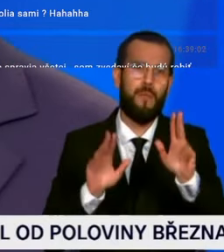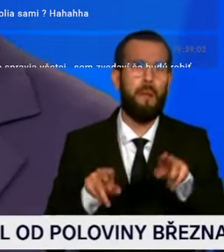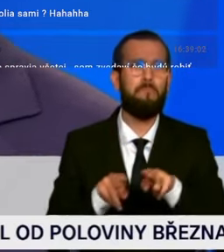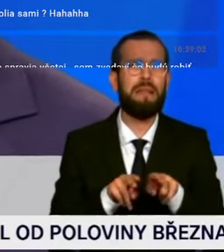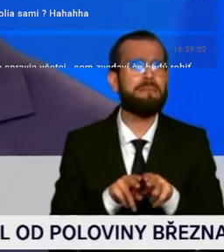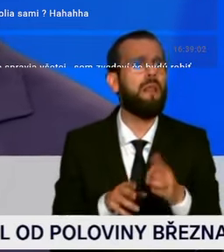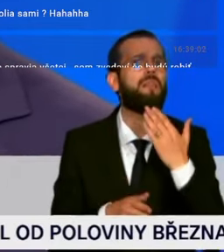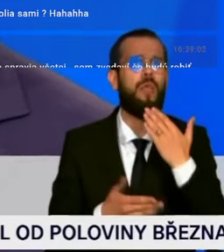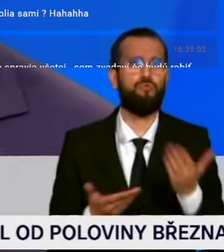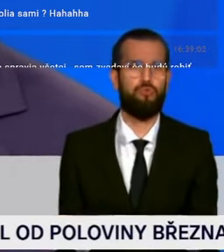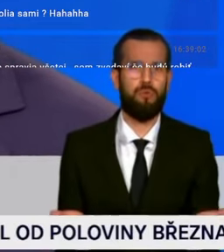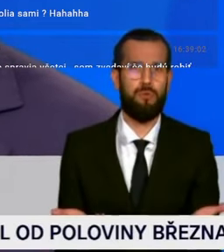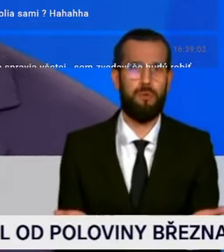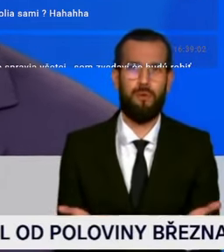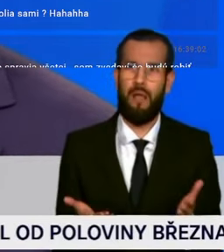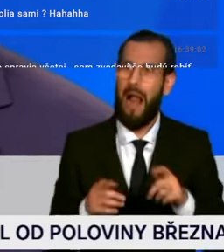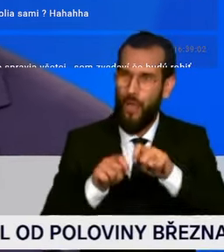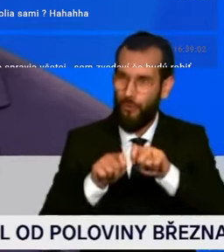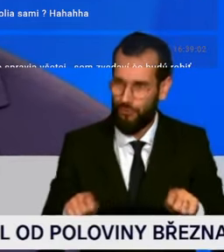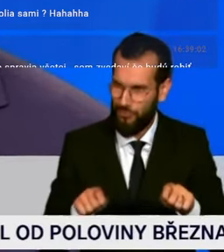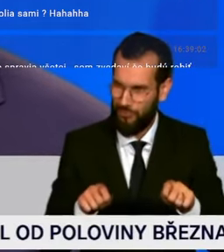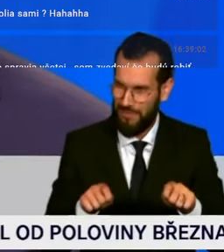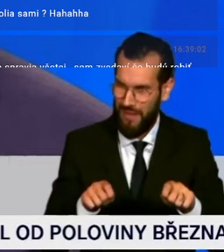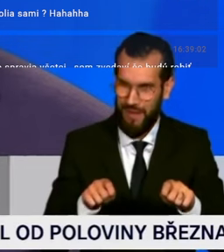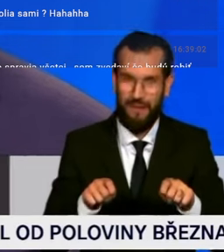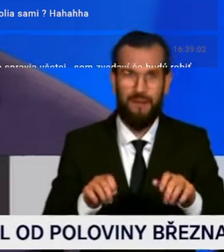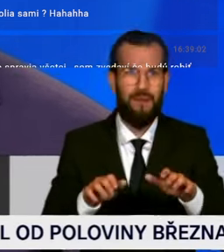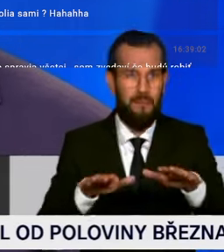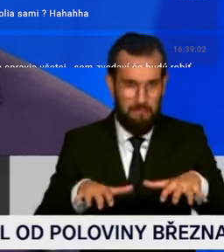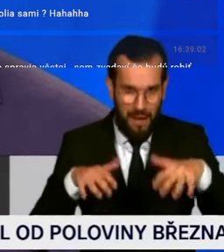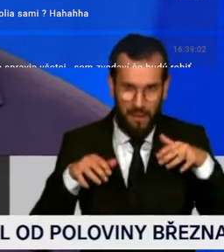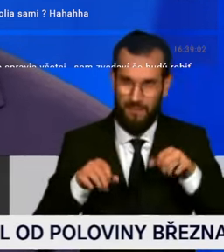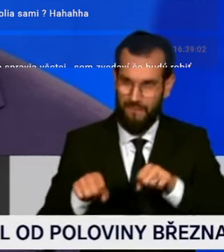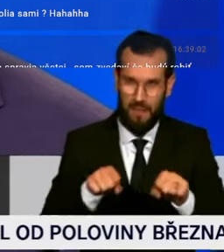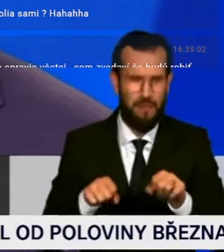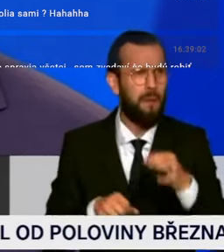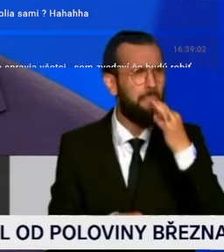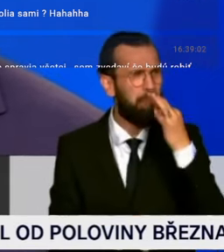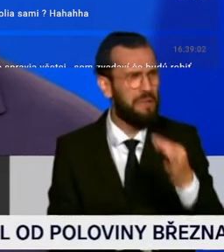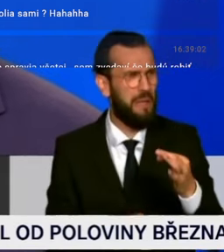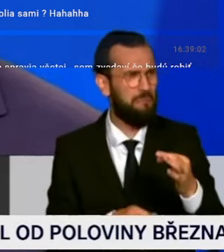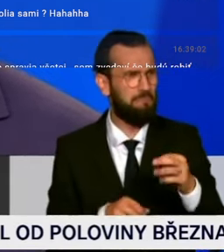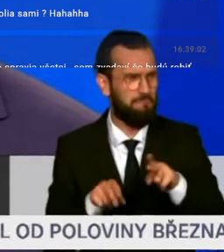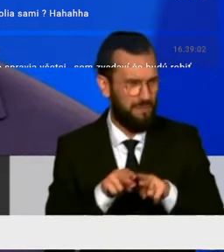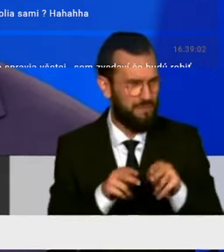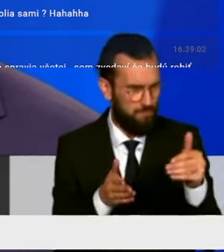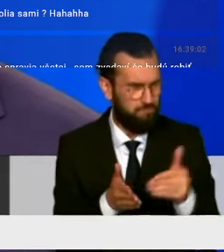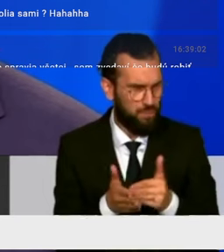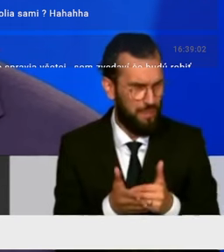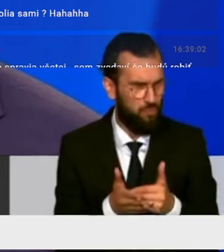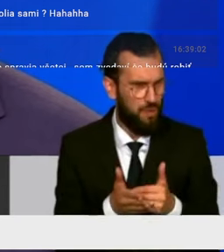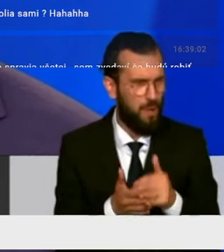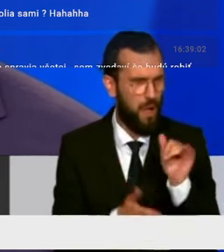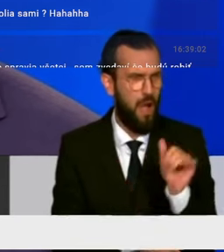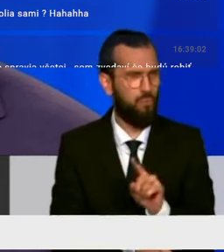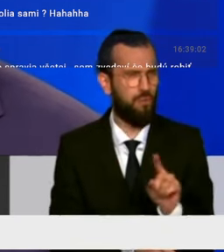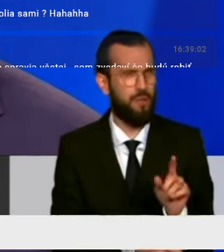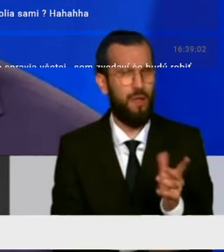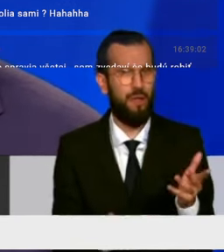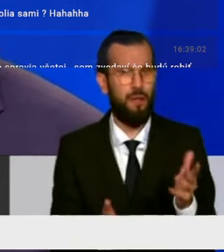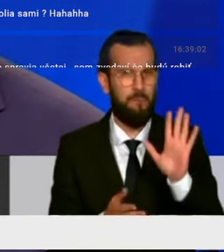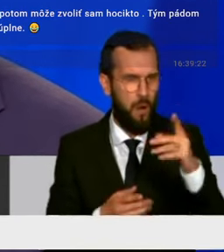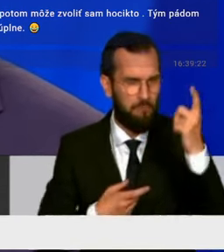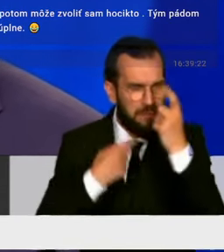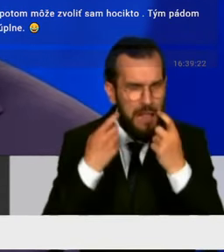už v tejto krajine No a nerozhoduje o tom teda vláda a parlament ale treba nám potom vôbec prezidenta aby tu bol aby prejavoval nejaké hodnoty aby prejavoval nejaké